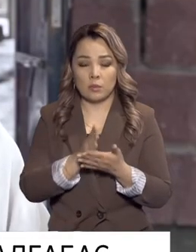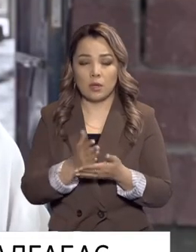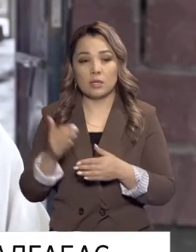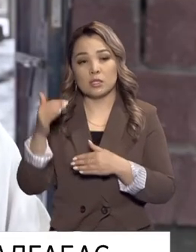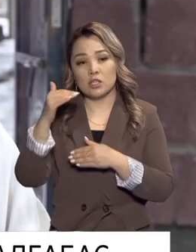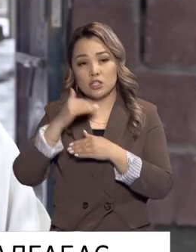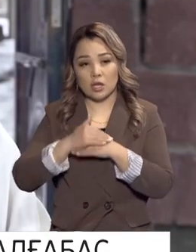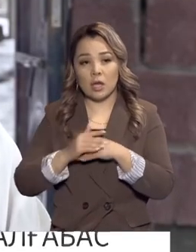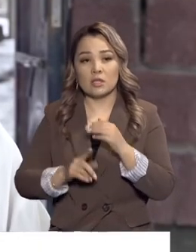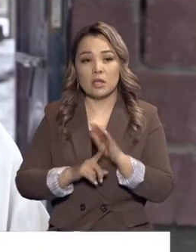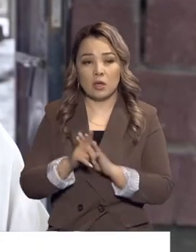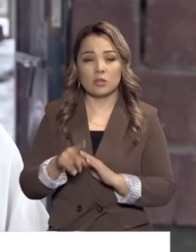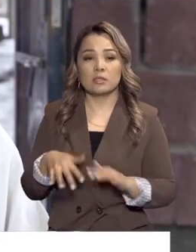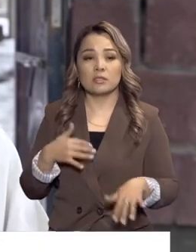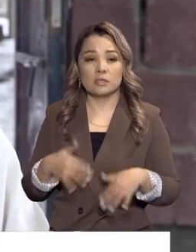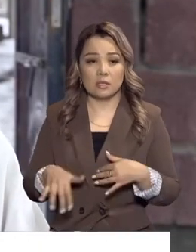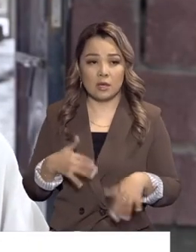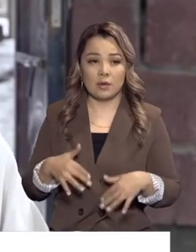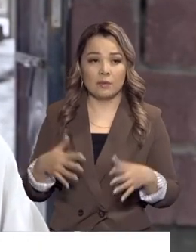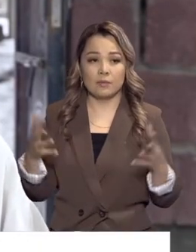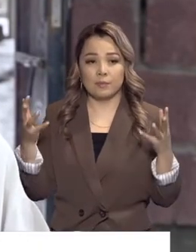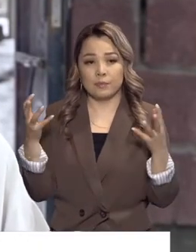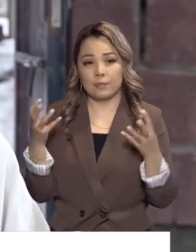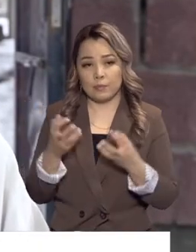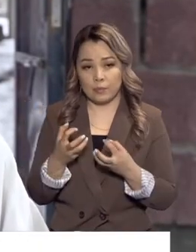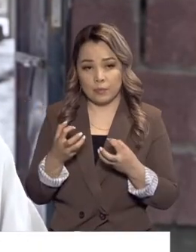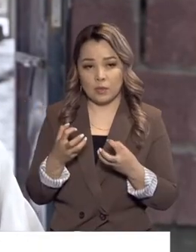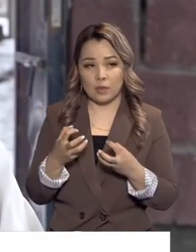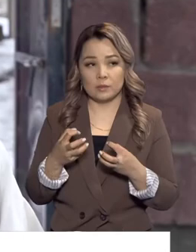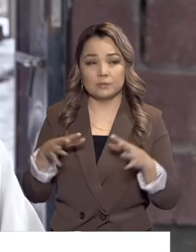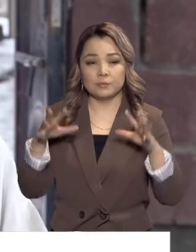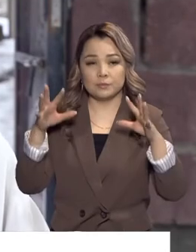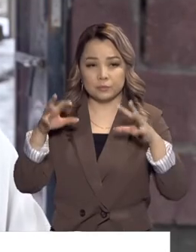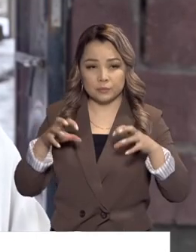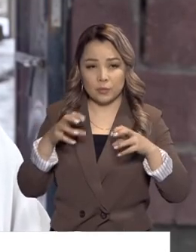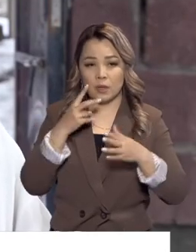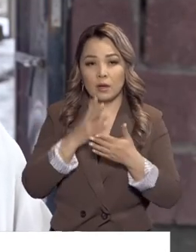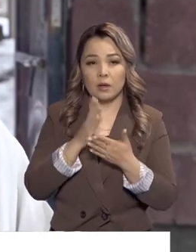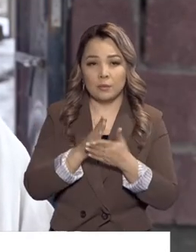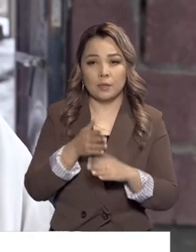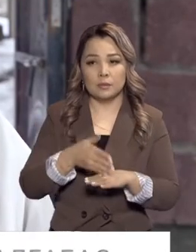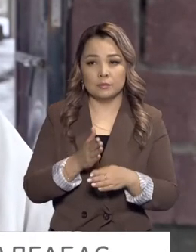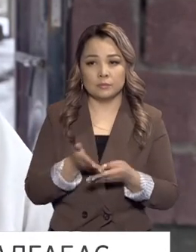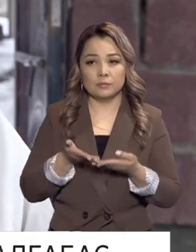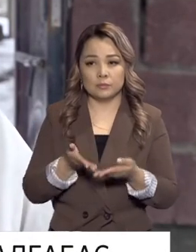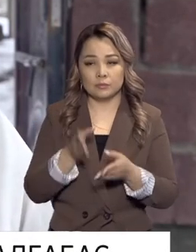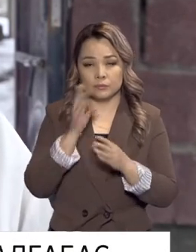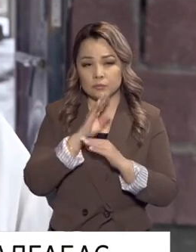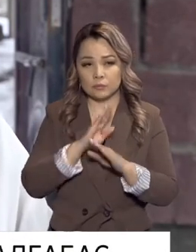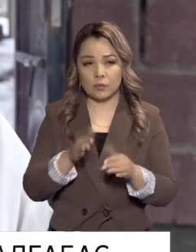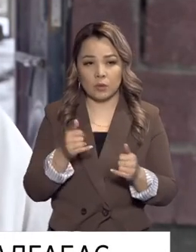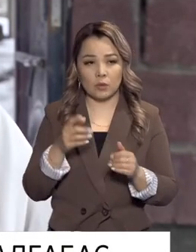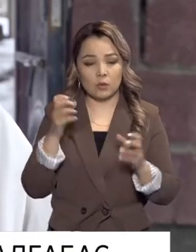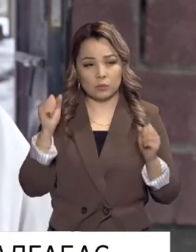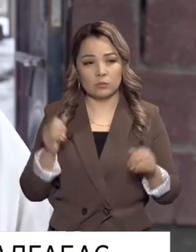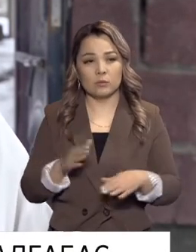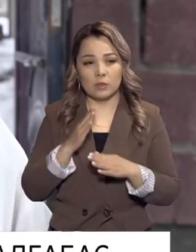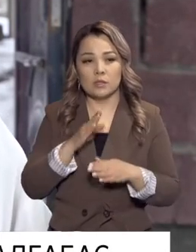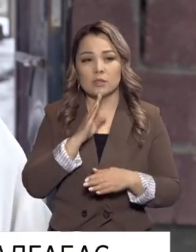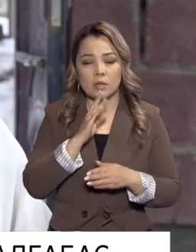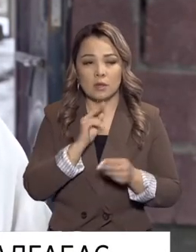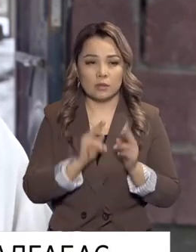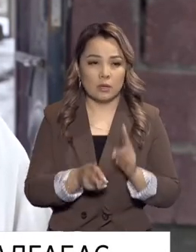Кешке таман жүзден ашар болады. Сығырайып тұрады шей. Нан піспейді. Сонда бұрықтап тұрғаннан кейін келіндер нан